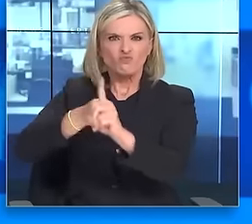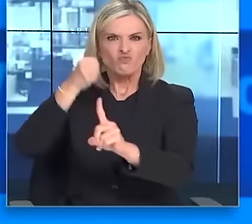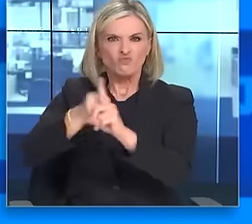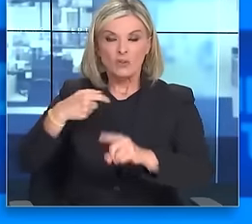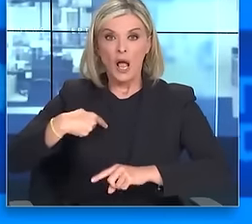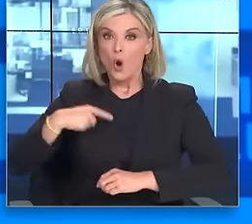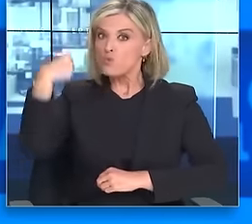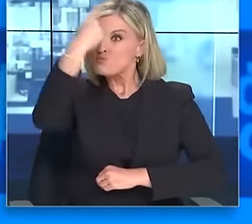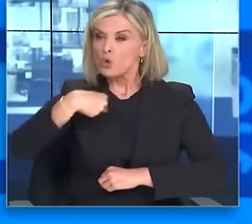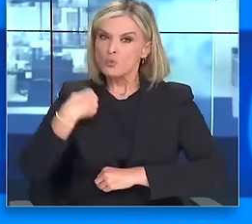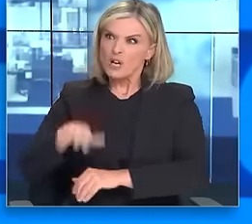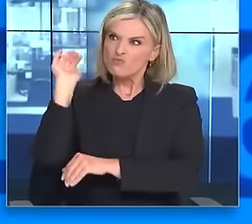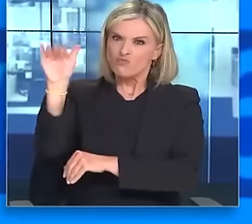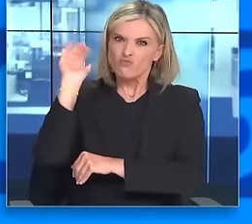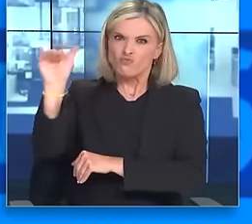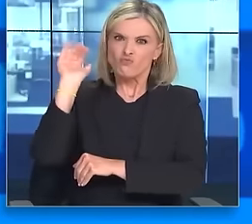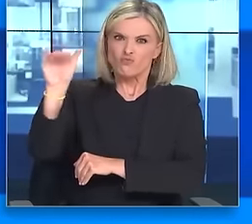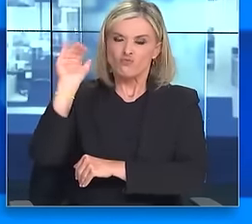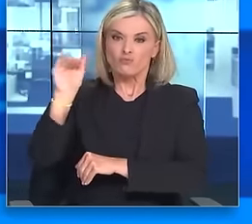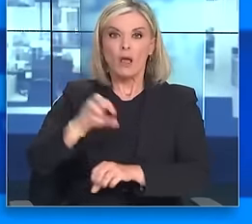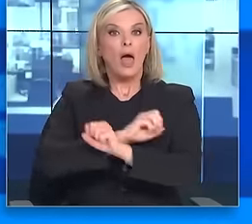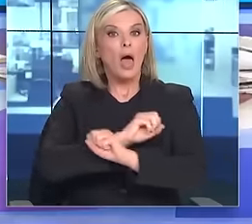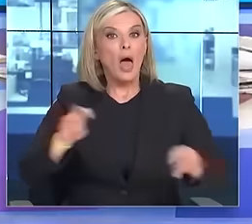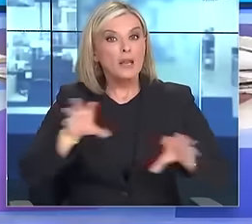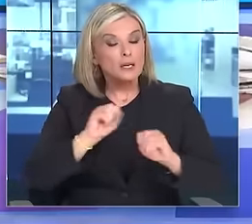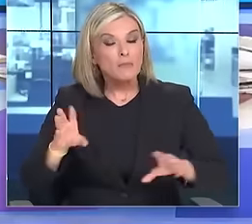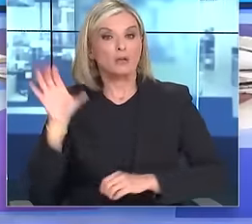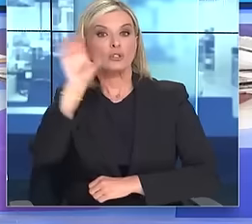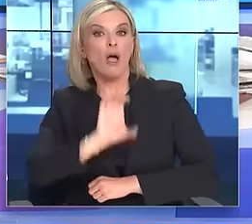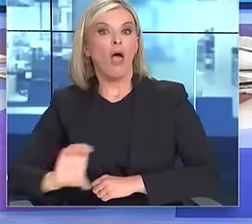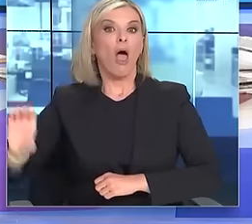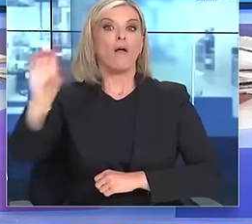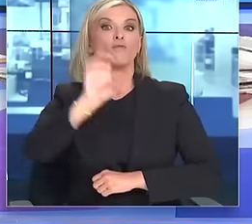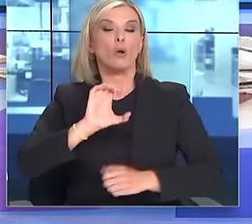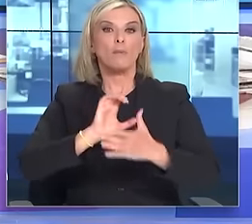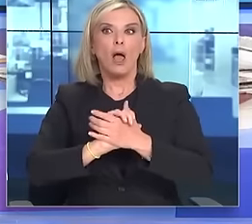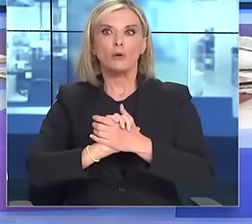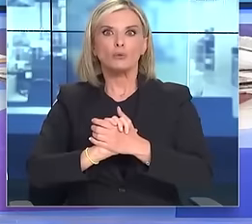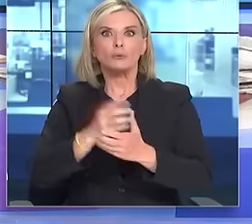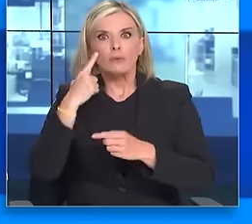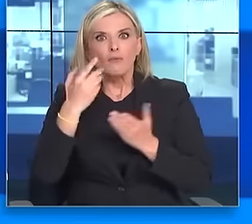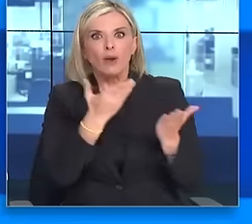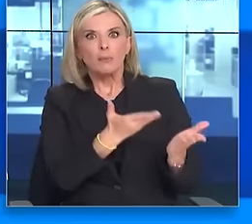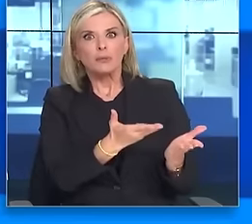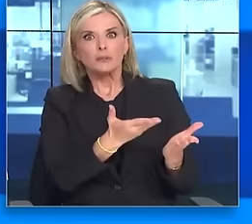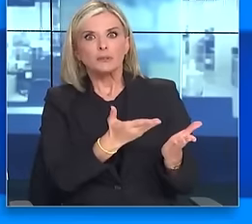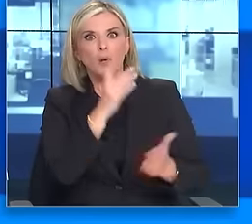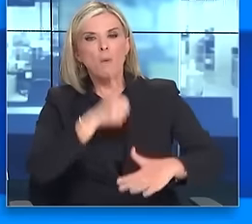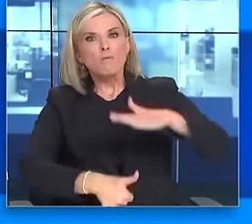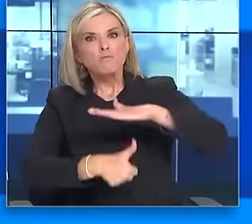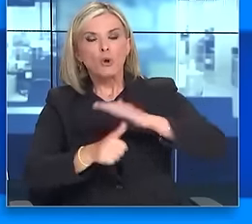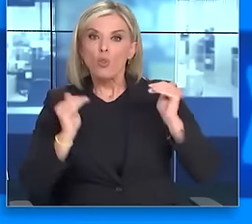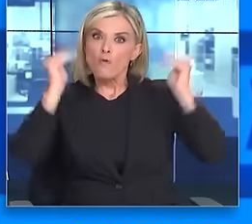εγώ προσωπικά παρεμβάσεις για να ενημερώσω την ηγεσία της Ευρωπαϊκής Ένωσης για τις δηλώσεις της Προέδρου της